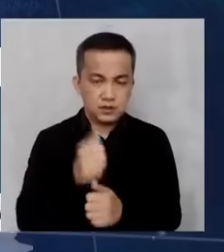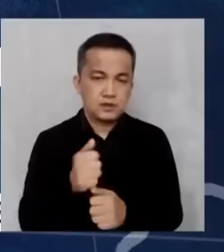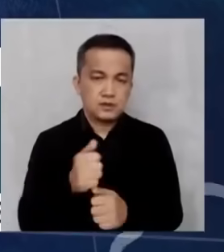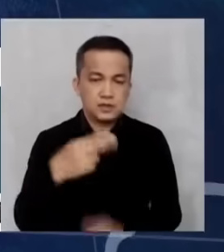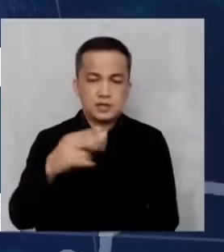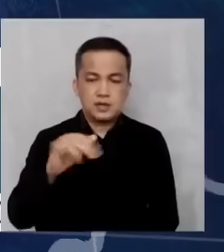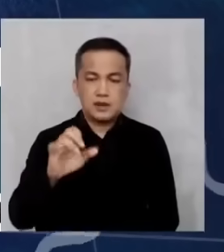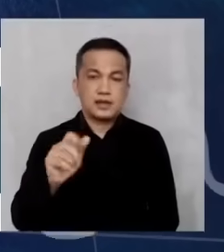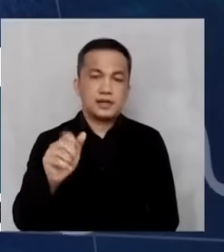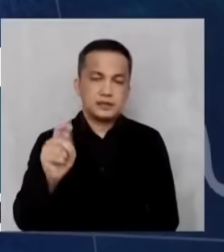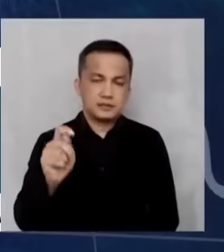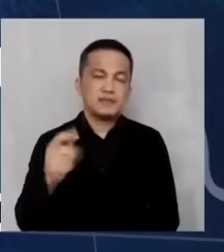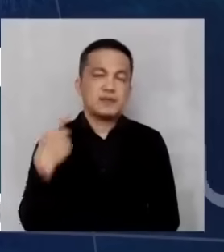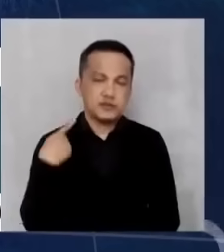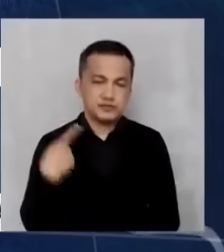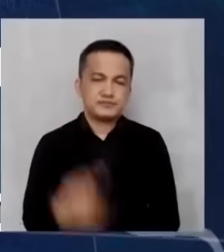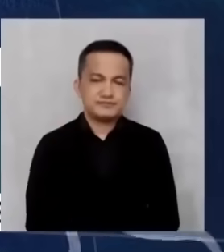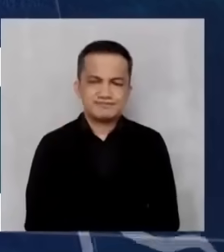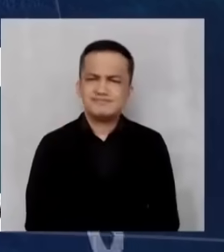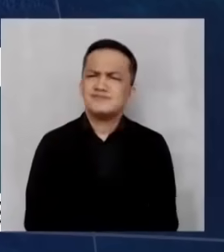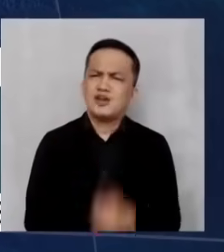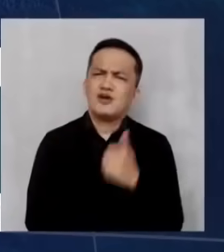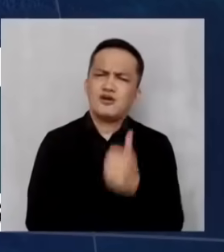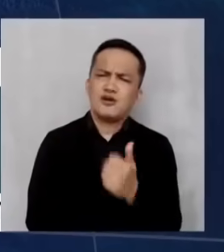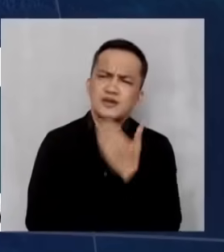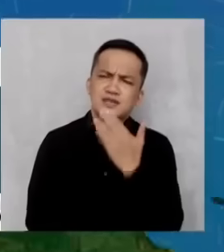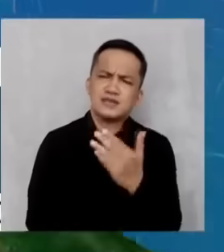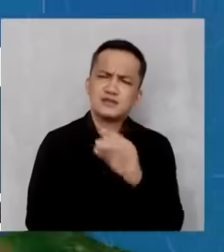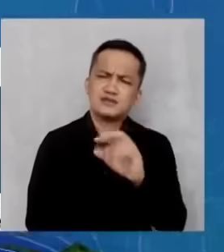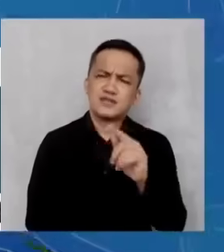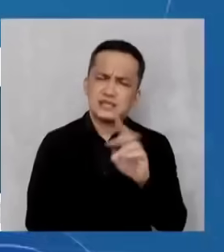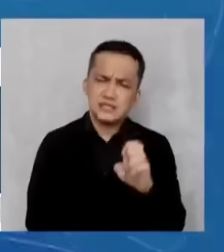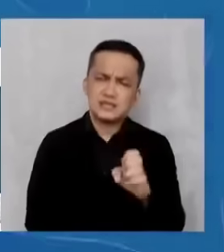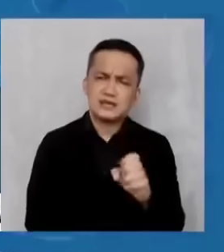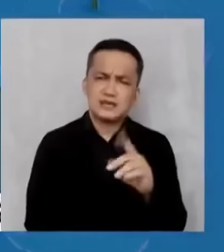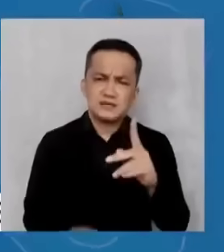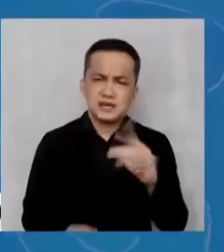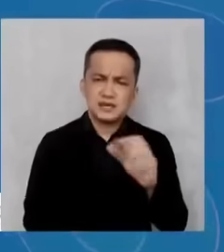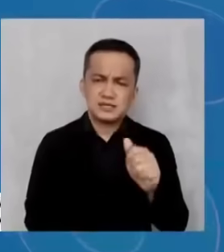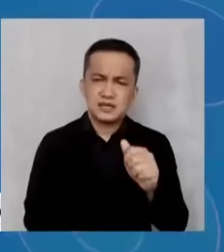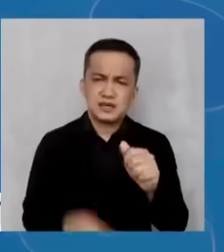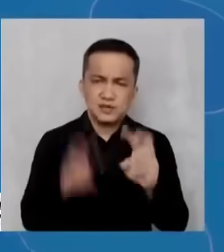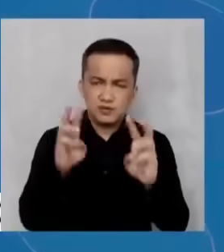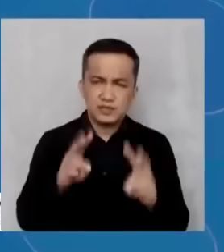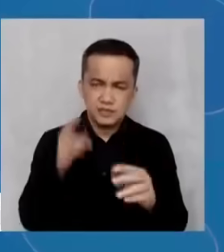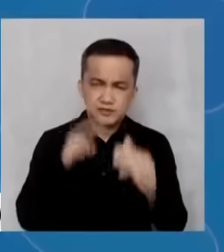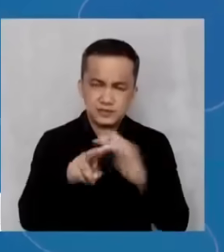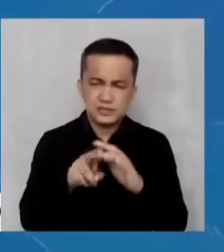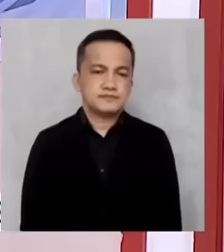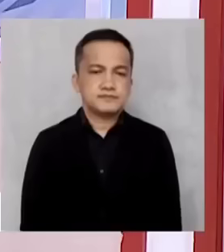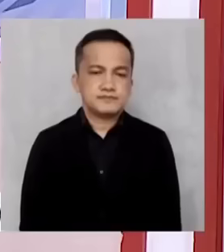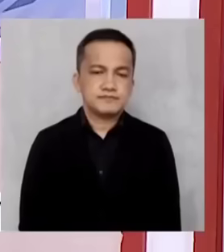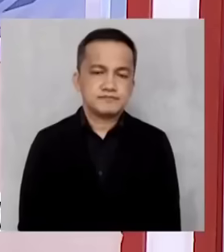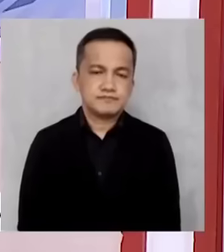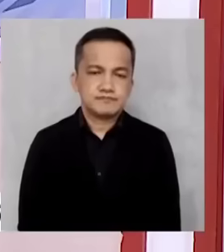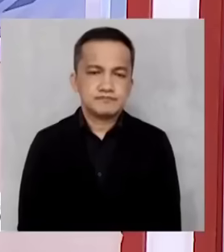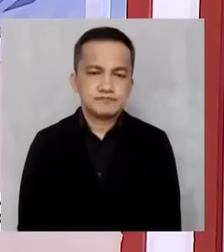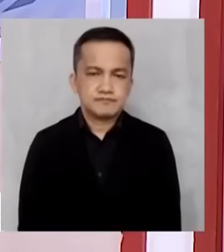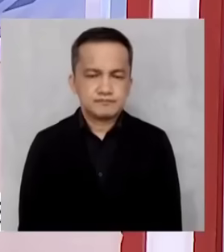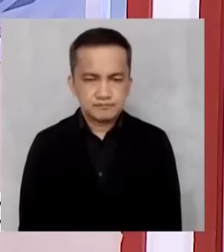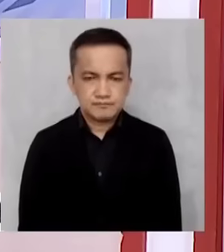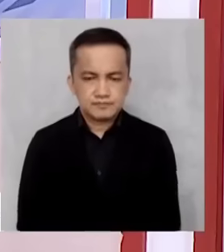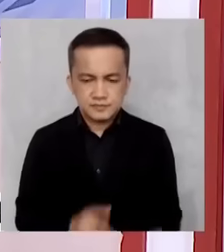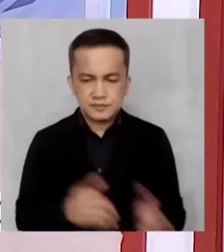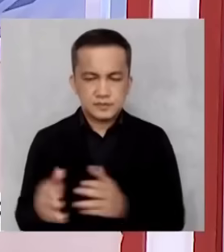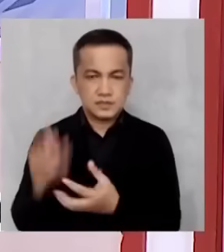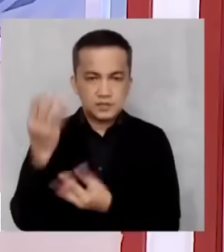habagat. All right, maraming salamat. Chanel Dominguez there, our PAGASA weather forecaster. Thanks for joining us this afternoon. All right, let's get an update